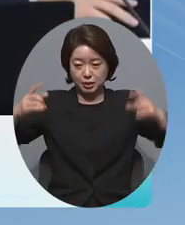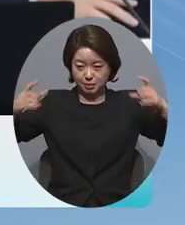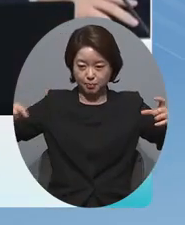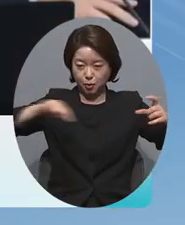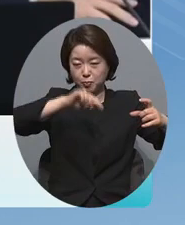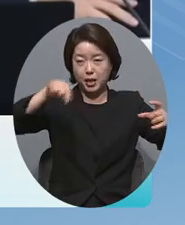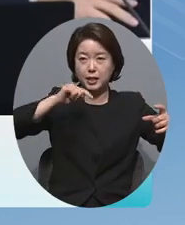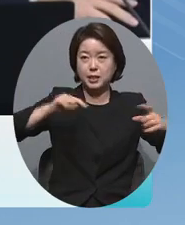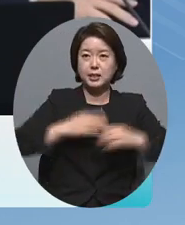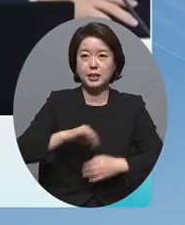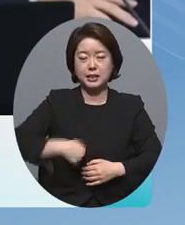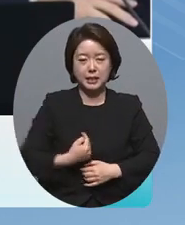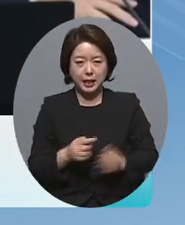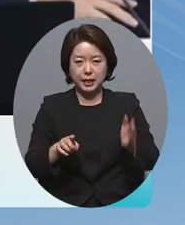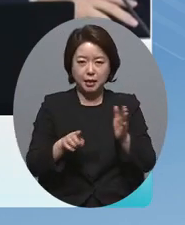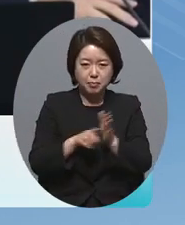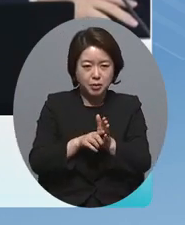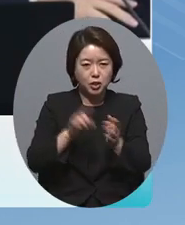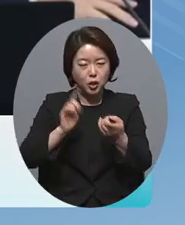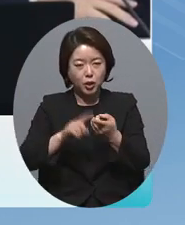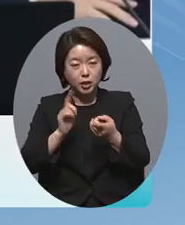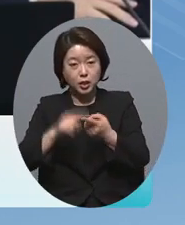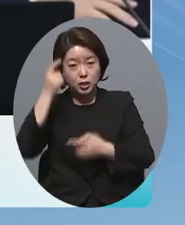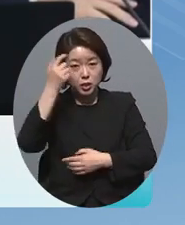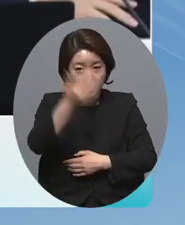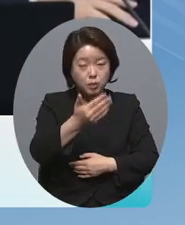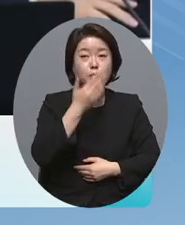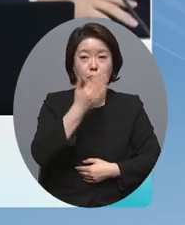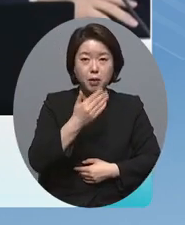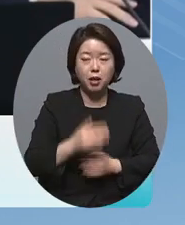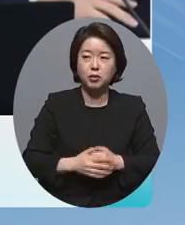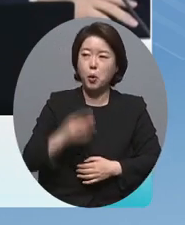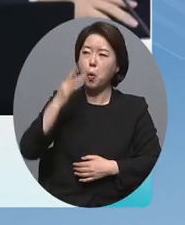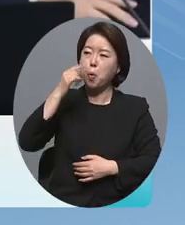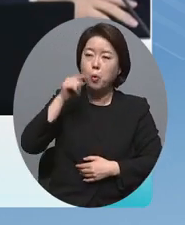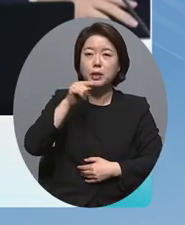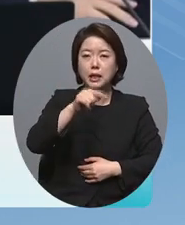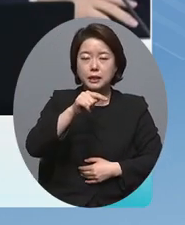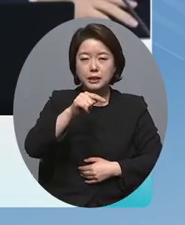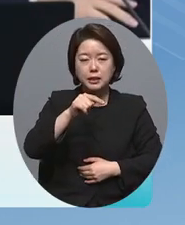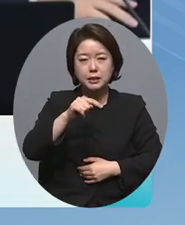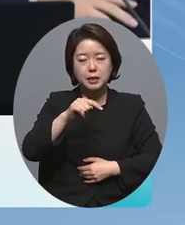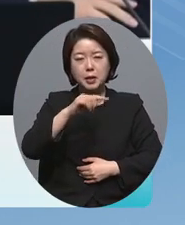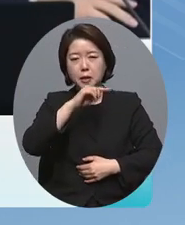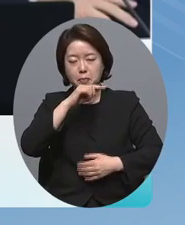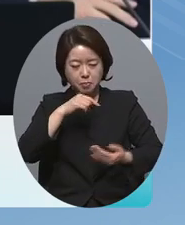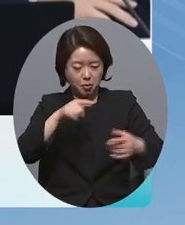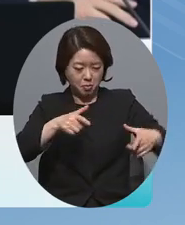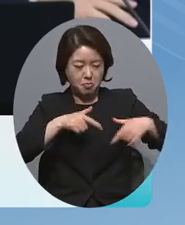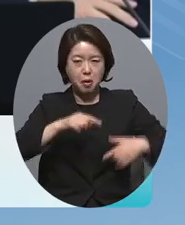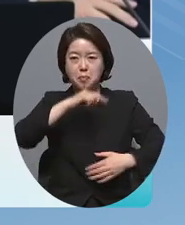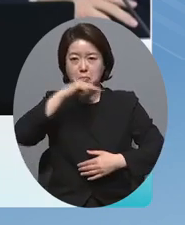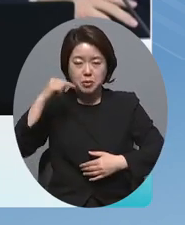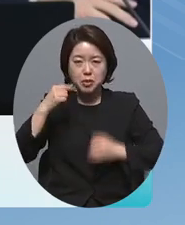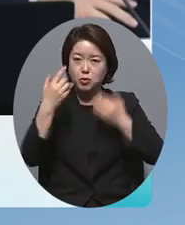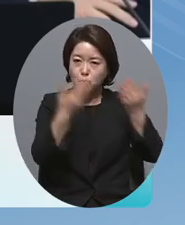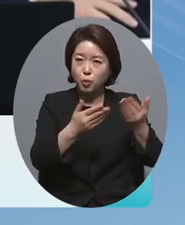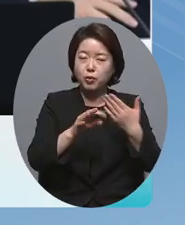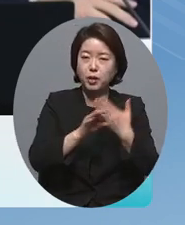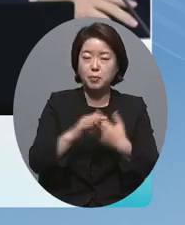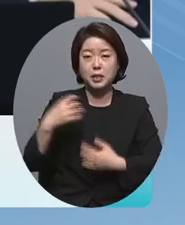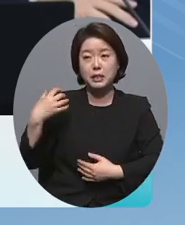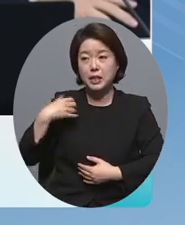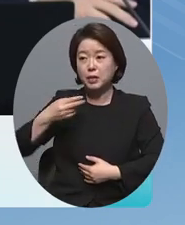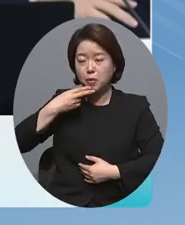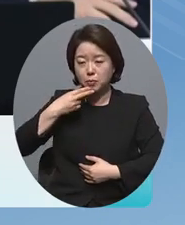안에서 자기가 믿는 바를 질문할 수 있어요. 그래도 혹시라도 그런 것이 명예훼손이 되거나 모욕이 됐을 때 책임이 없다라고 우리